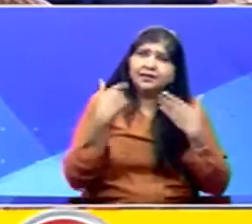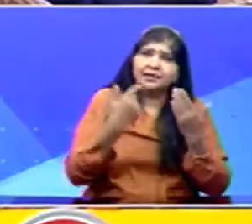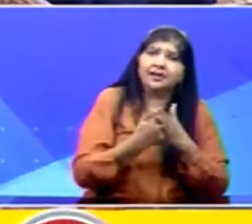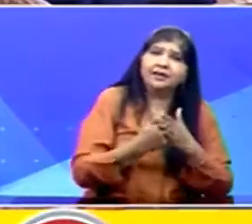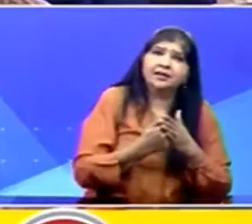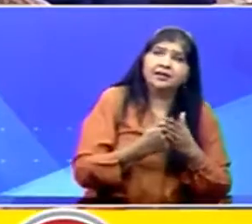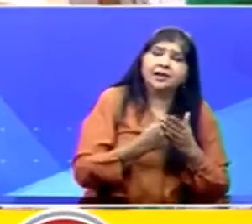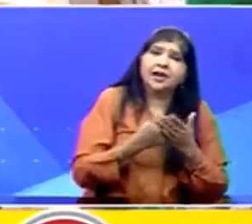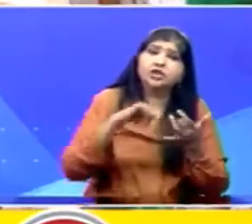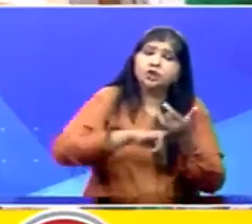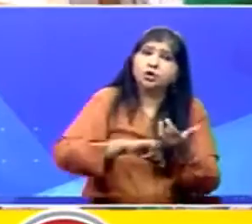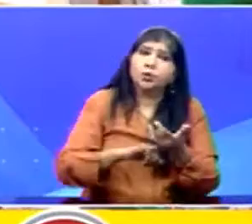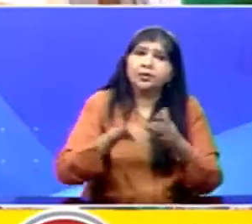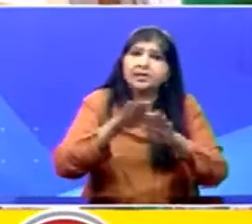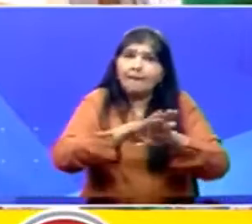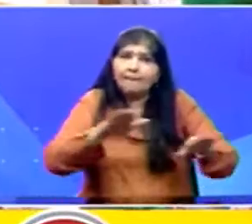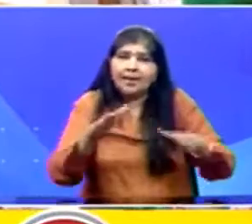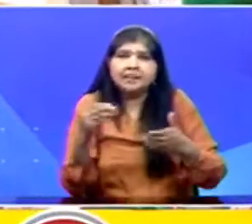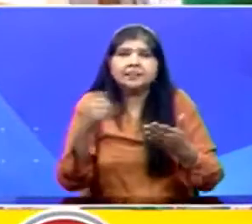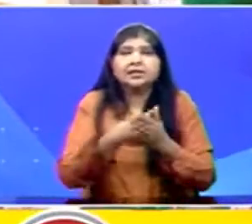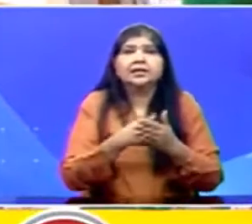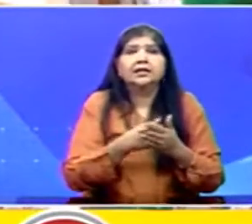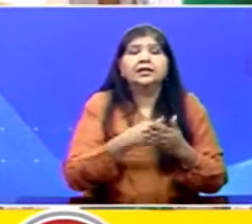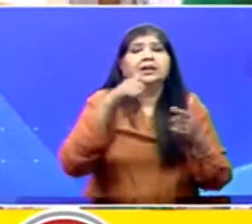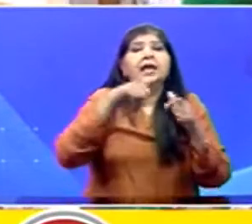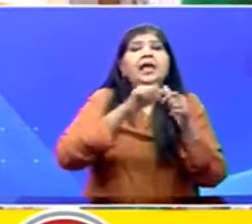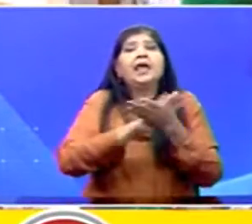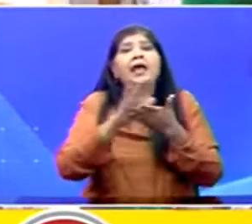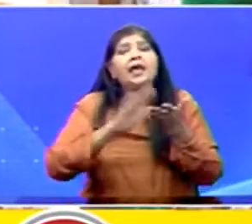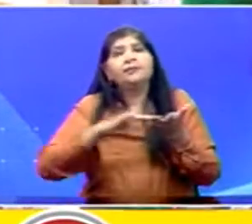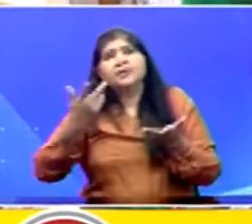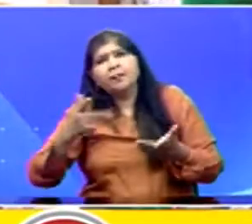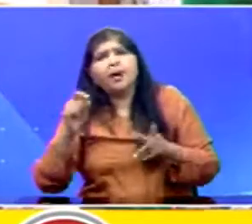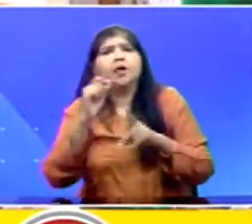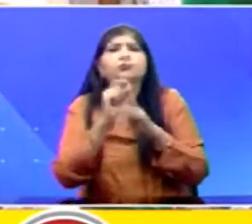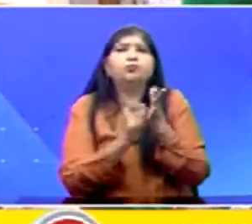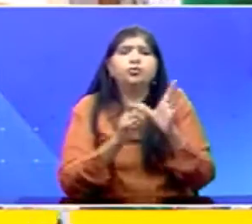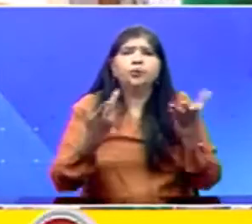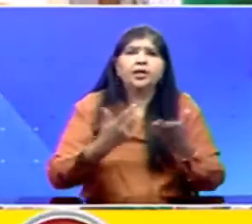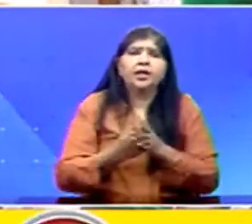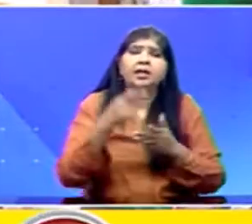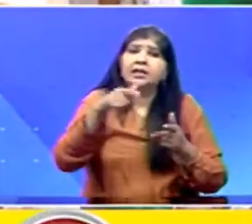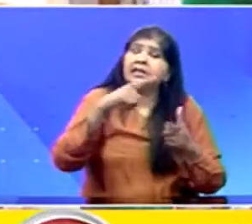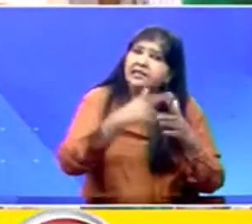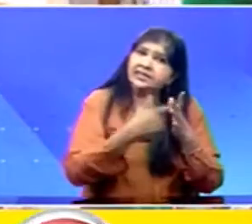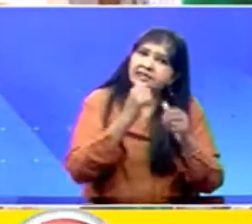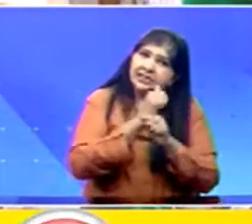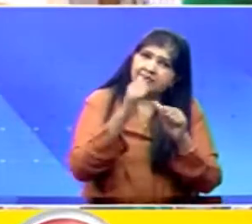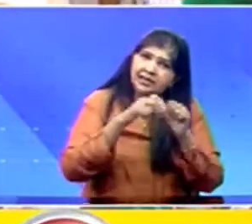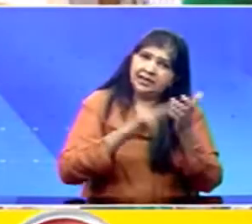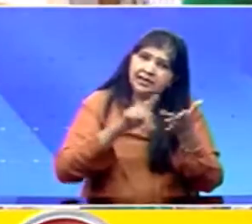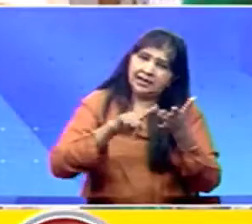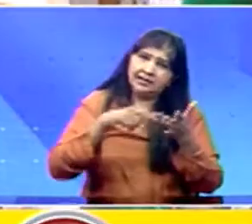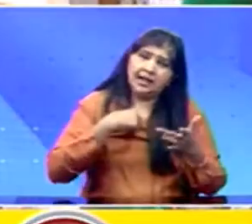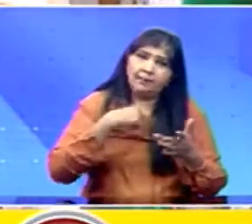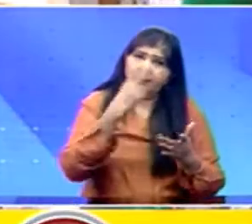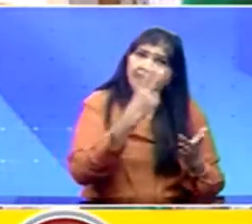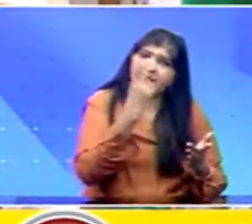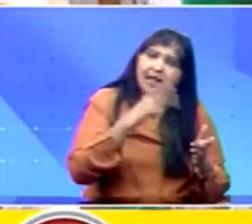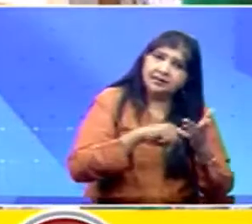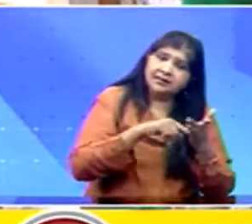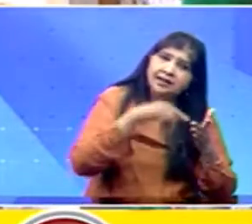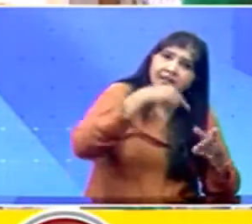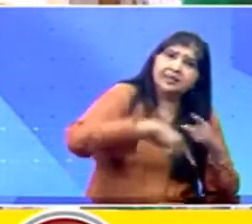आधार बना साथियों अमदाबाद हो या पूरी भगवान जगनात अपनी स्यात्रा के